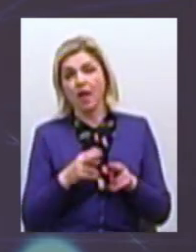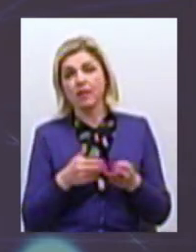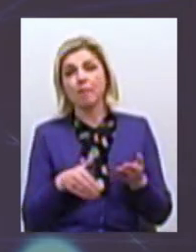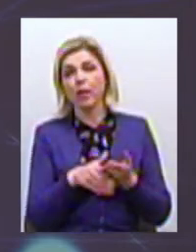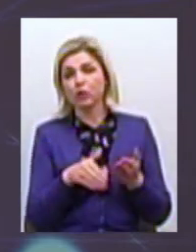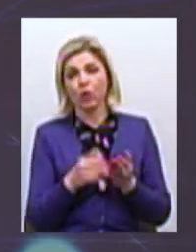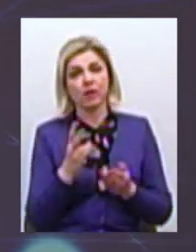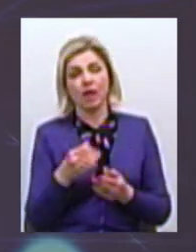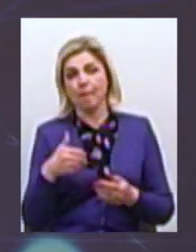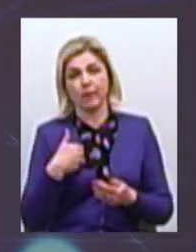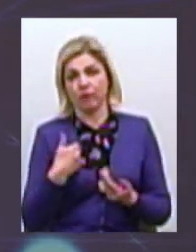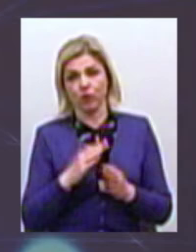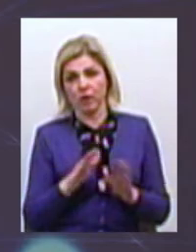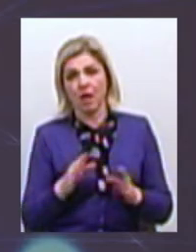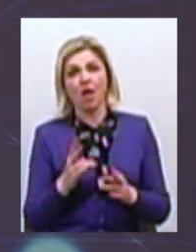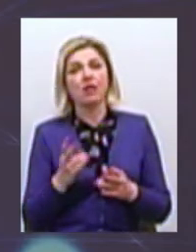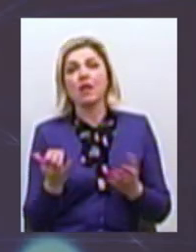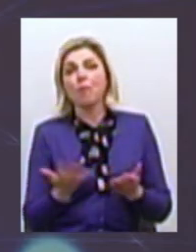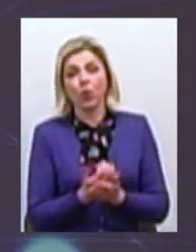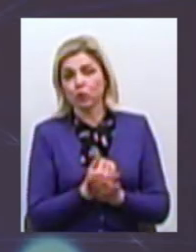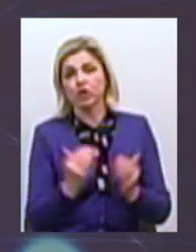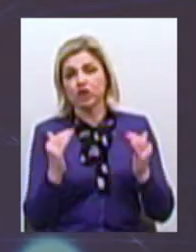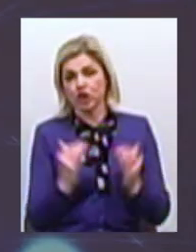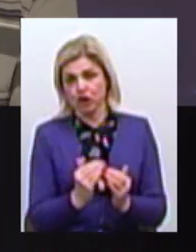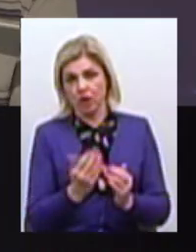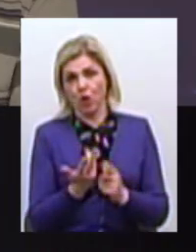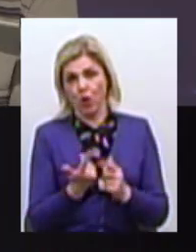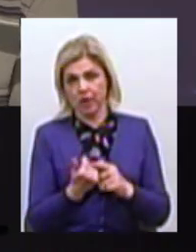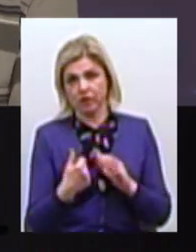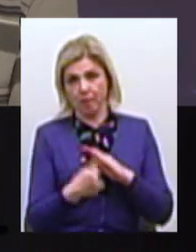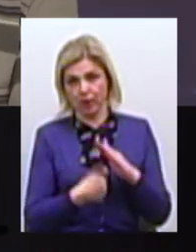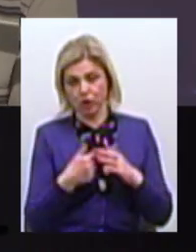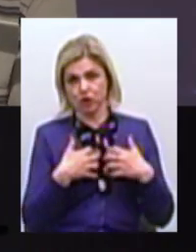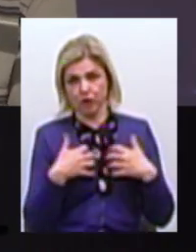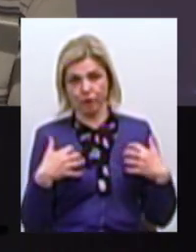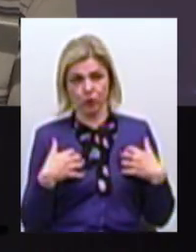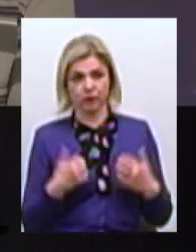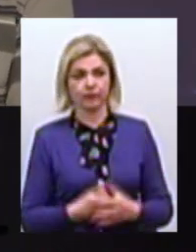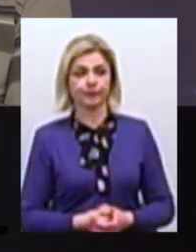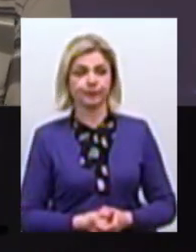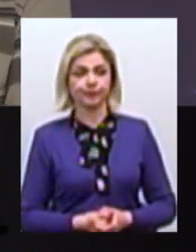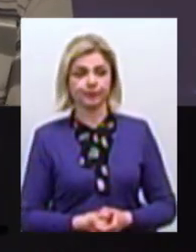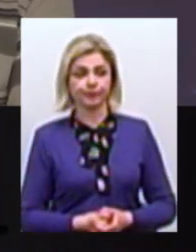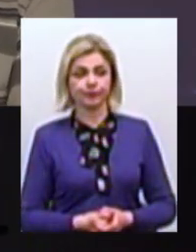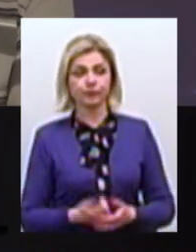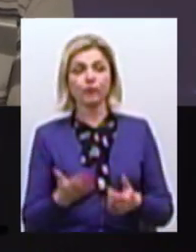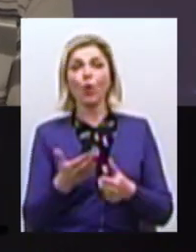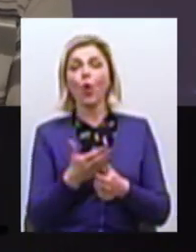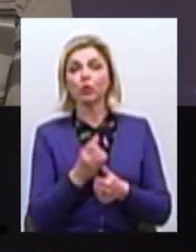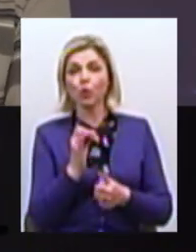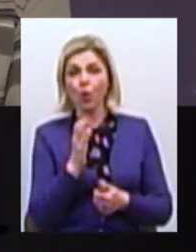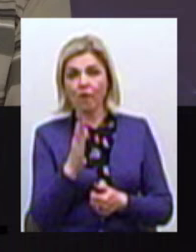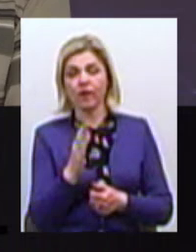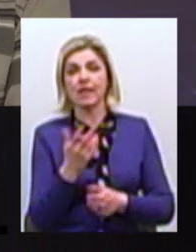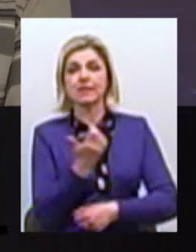не приведет ни к какому снижению количества животных на улицах города. Нагадайте, аббревиатура? Отлов, стерилизация, выпуск. Так.